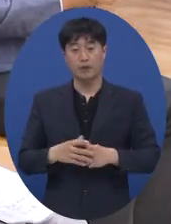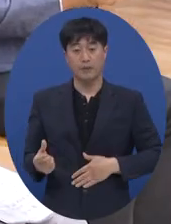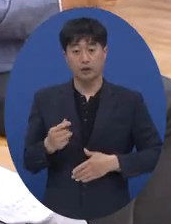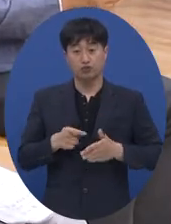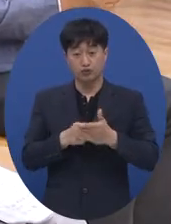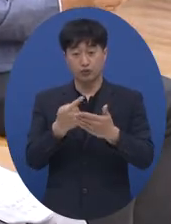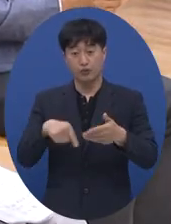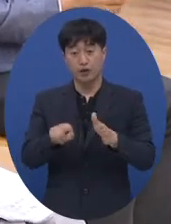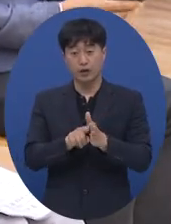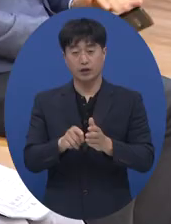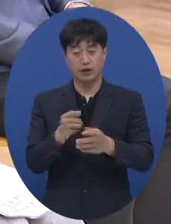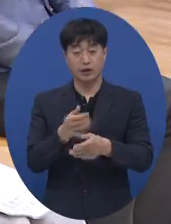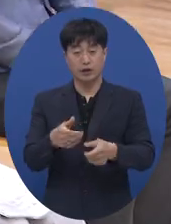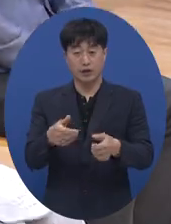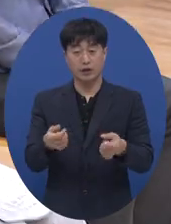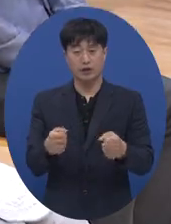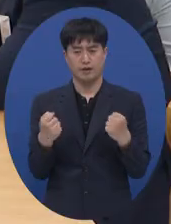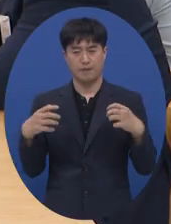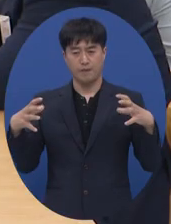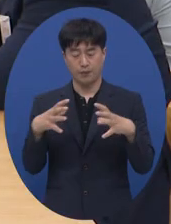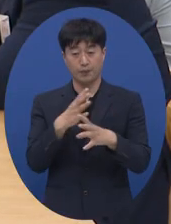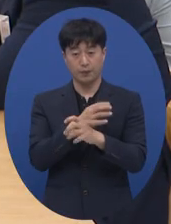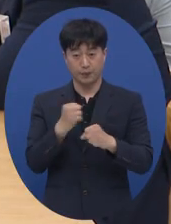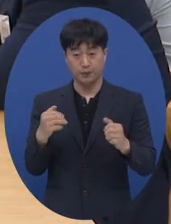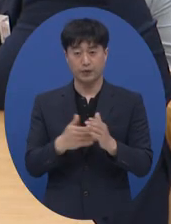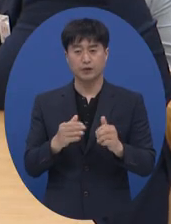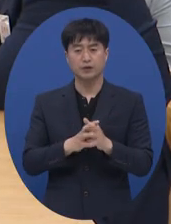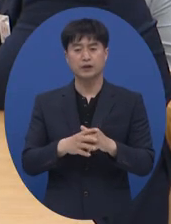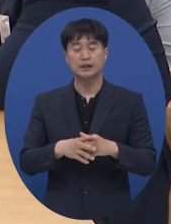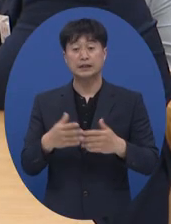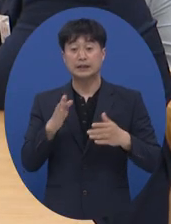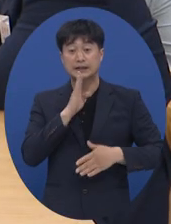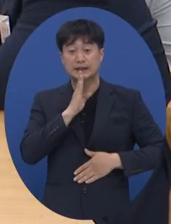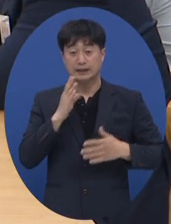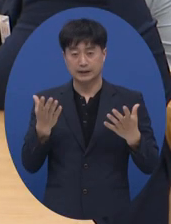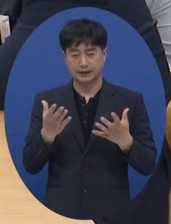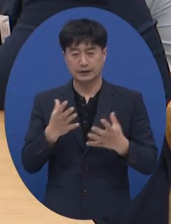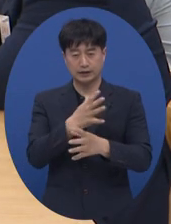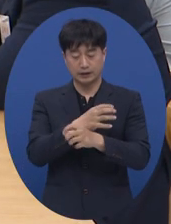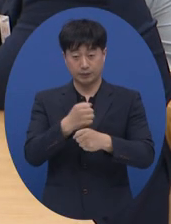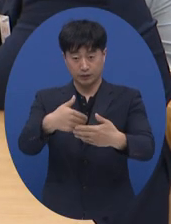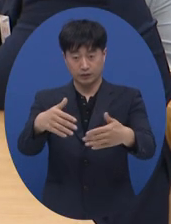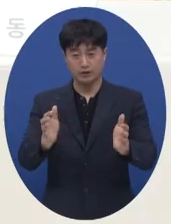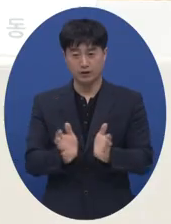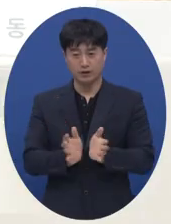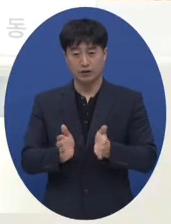추진을 위한 협약을 맺고 원활한 행정 지원을 위한 실무 협의체를 함께 구성해 운영합니다.